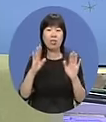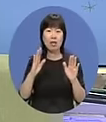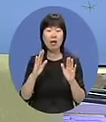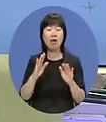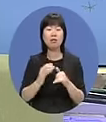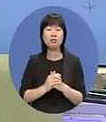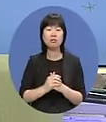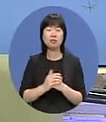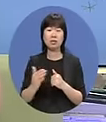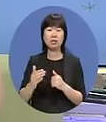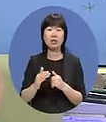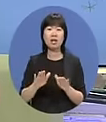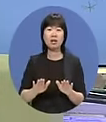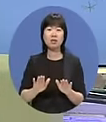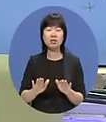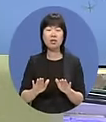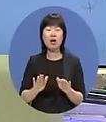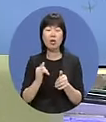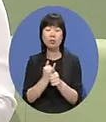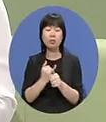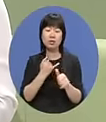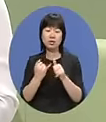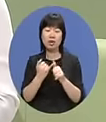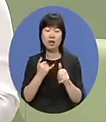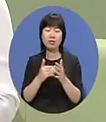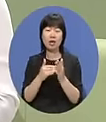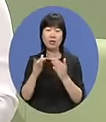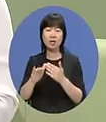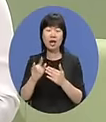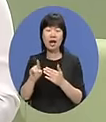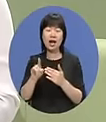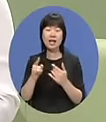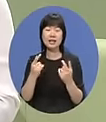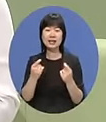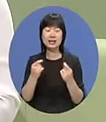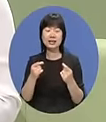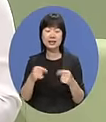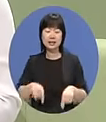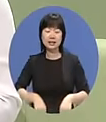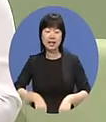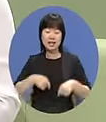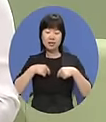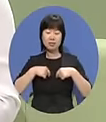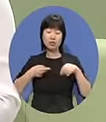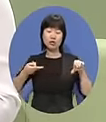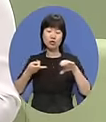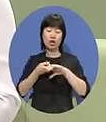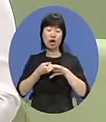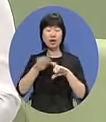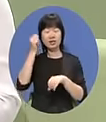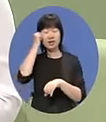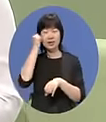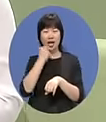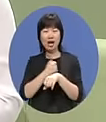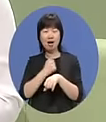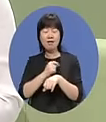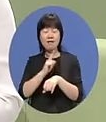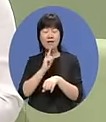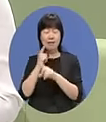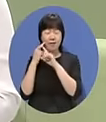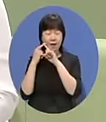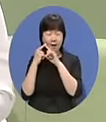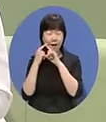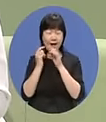문만 열으려고 그래요. 그러니까 그리고 부부싸움 후에 한 입을 덮고 덮고 자는 네. 거 뭐 이런 거에 대해서 네. 굉장히 목숨 걸듯이